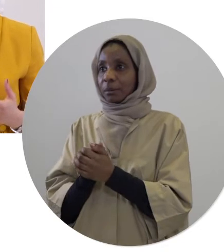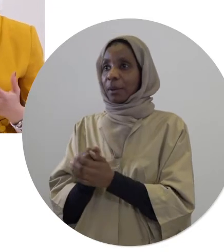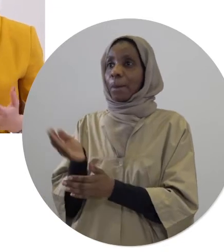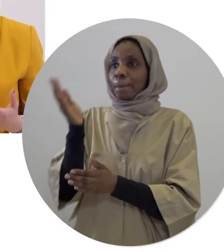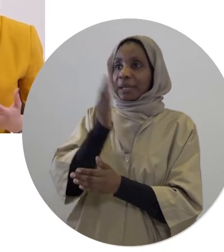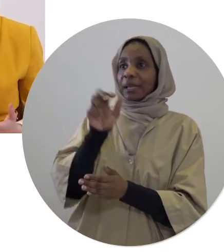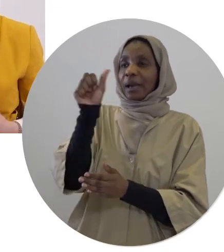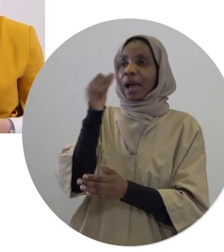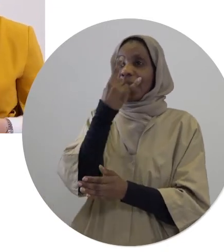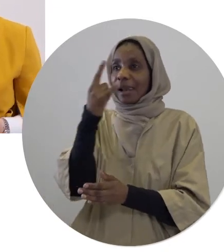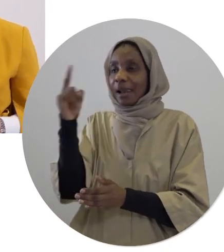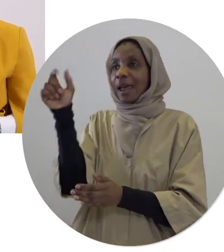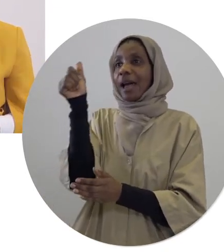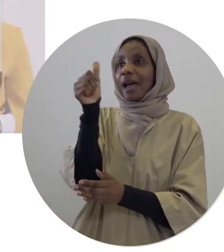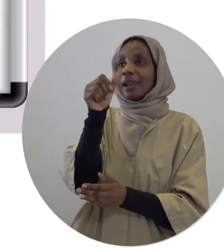كحول الألكيل.